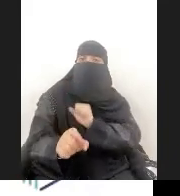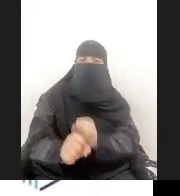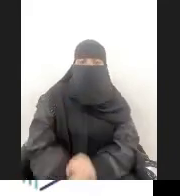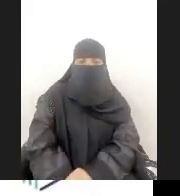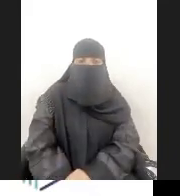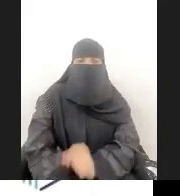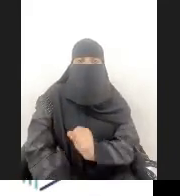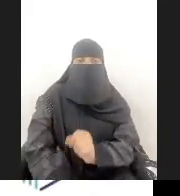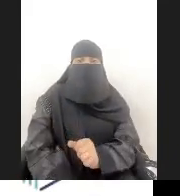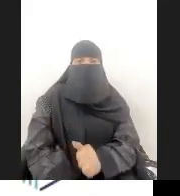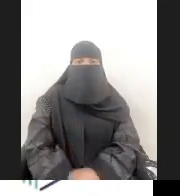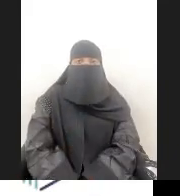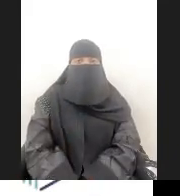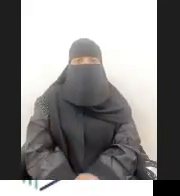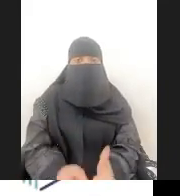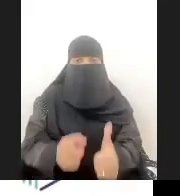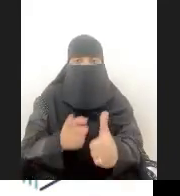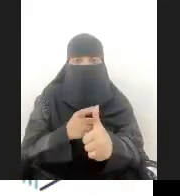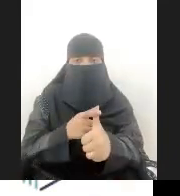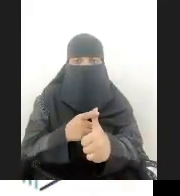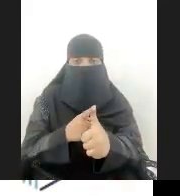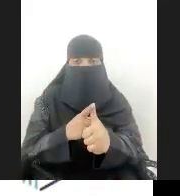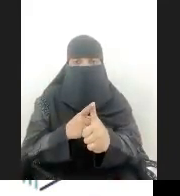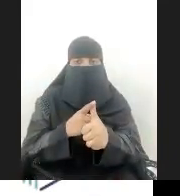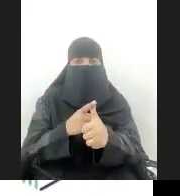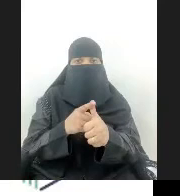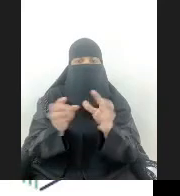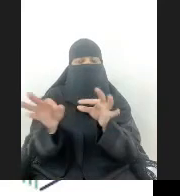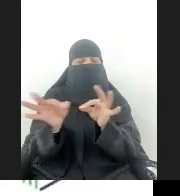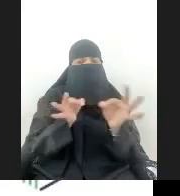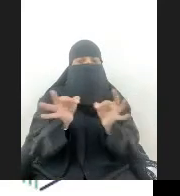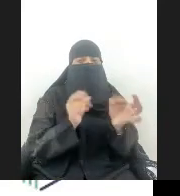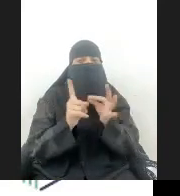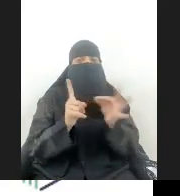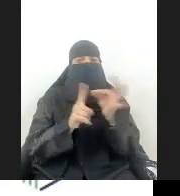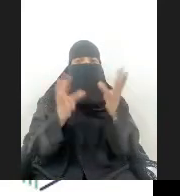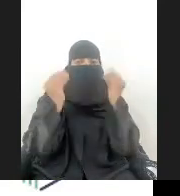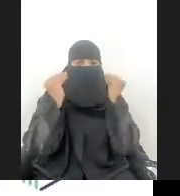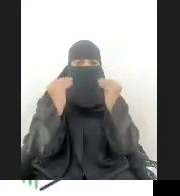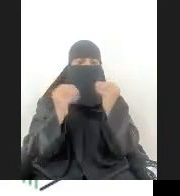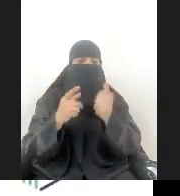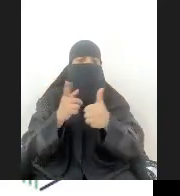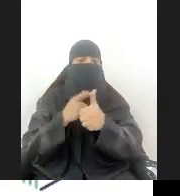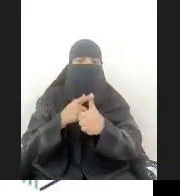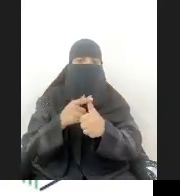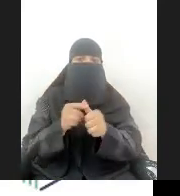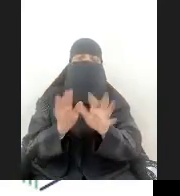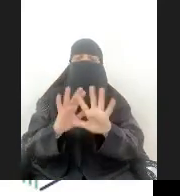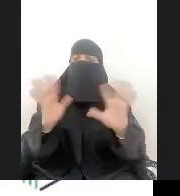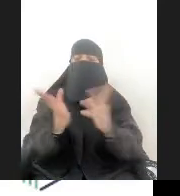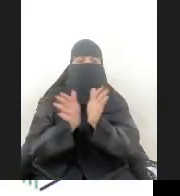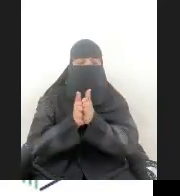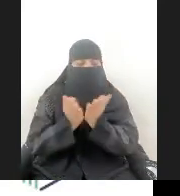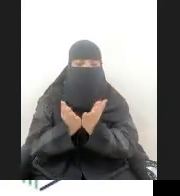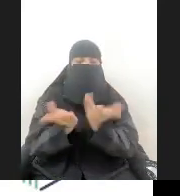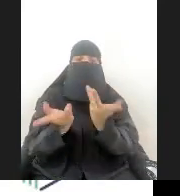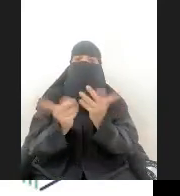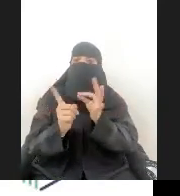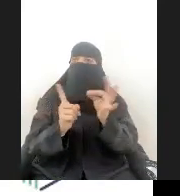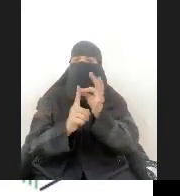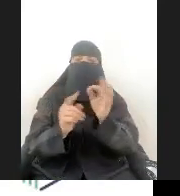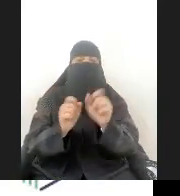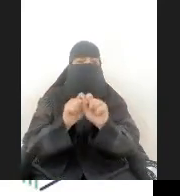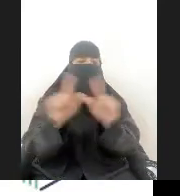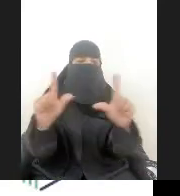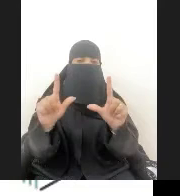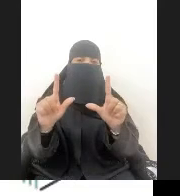التعليمية. ربما نكون مكفيين إلى حد ما خصوصا في التعليم العام، إن أغلب الكتب والوحدات التعليمية أهدافها ربما واضحة، وإن